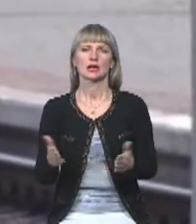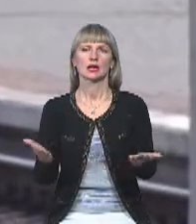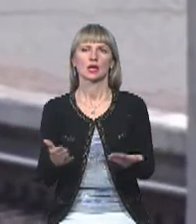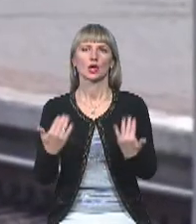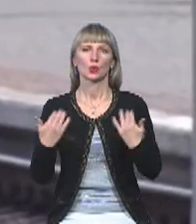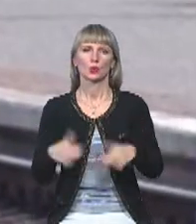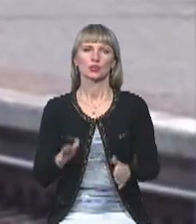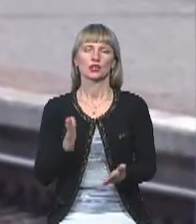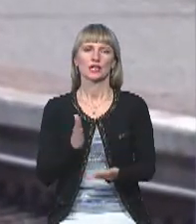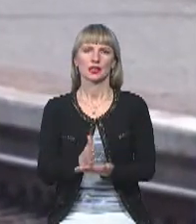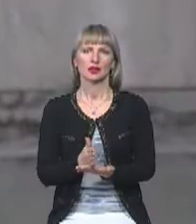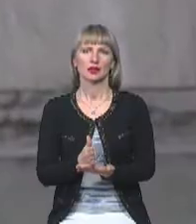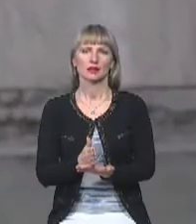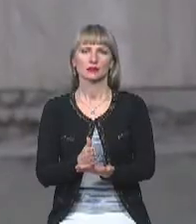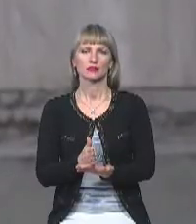є